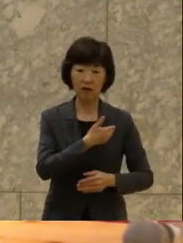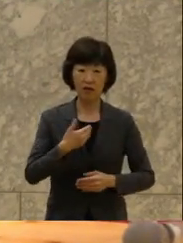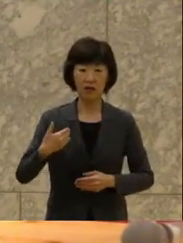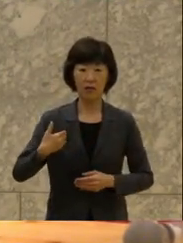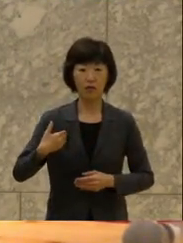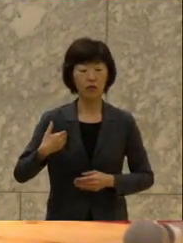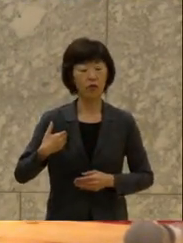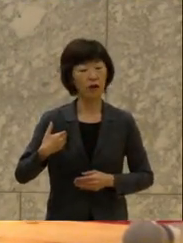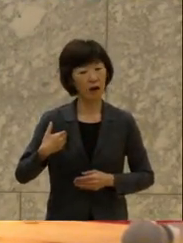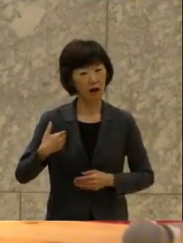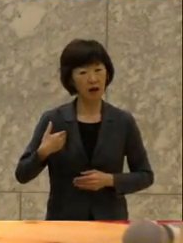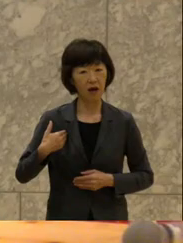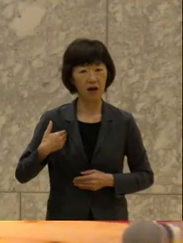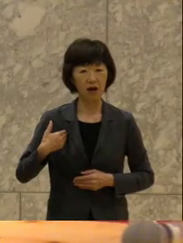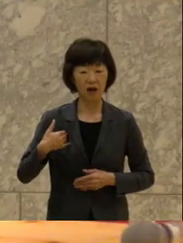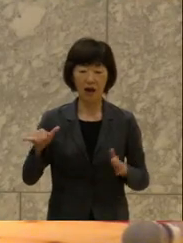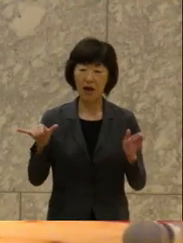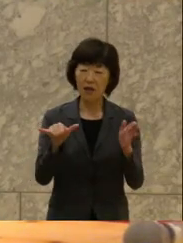その人間がここまで到達できるのか